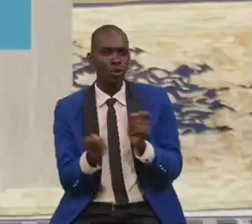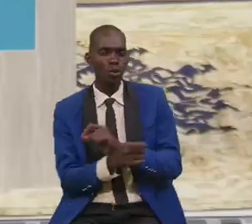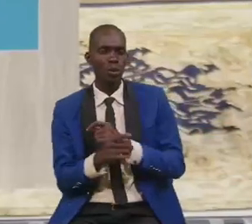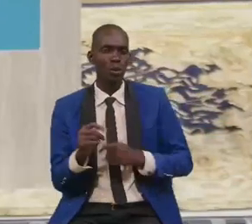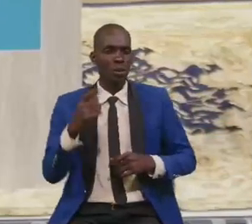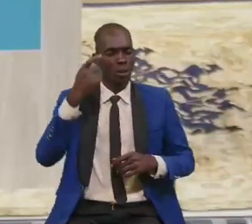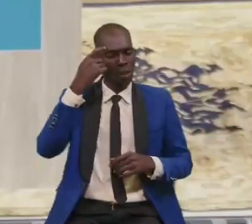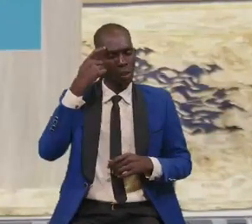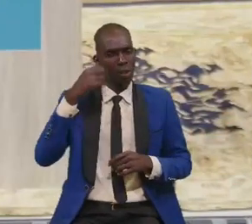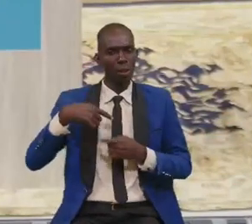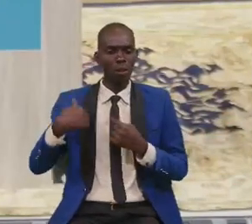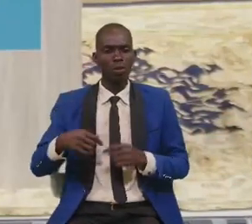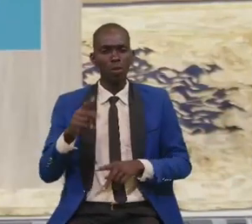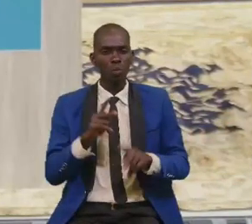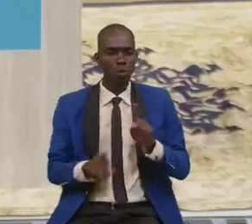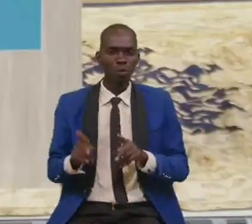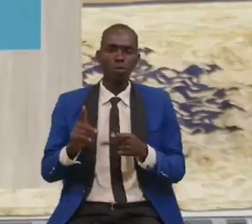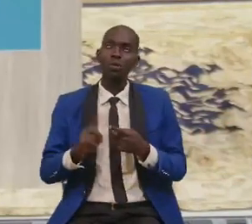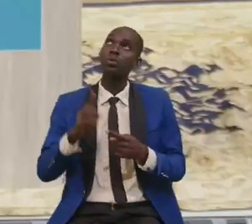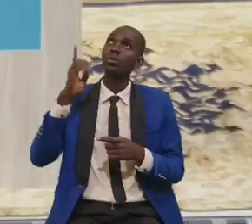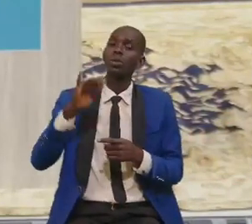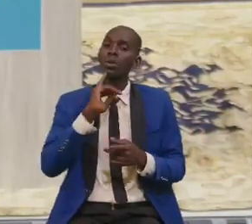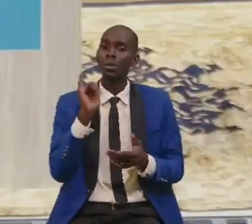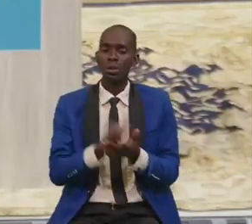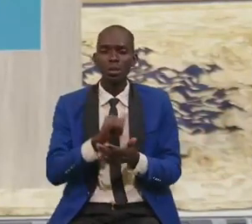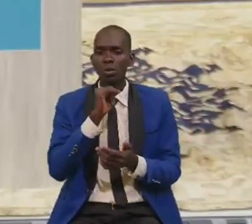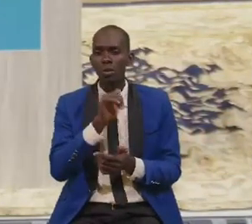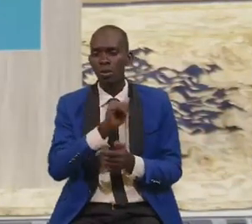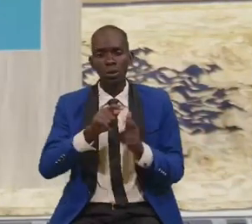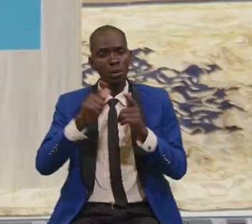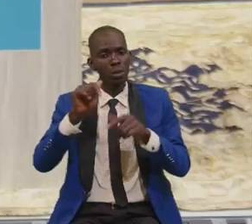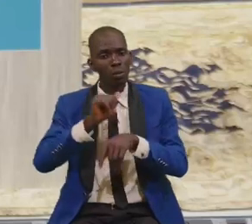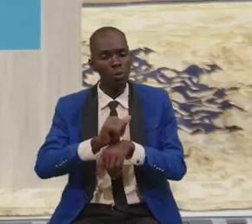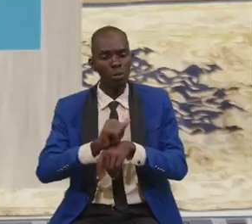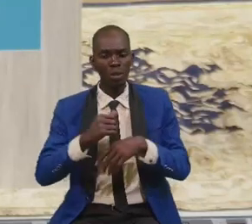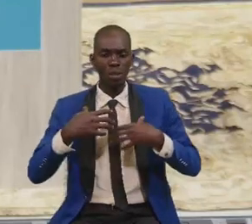Seigneur, le Créateur, n'est-ce pas un grand ouvrage? Guérissant les malades